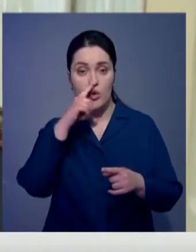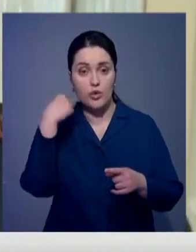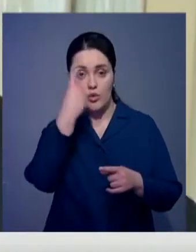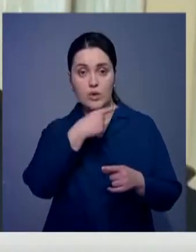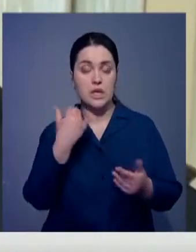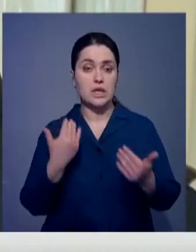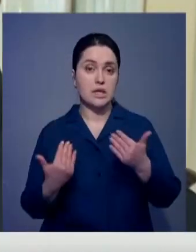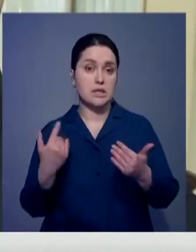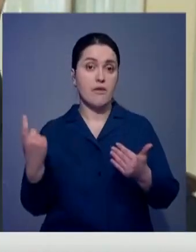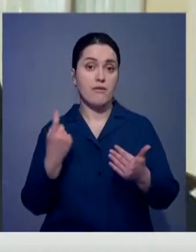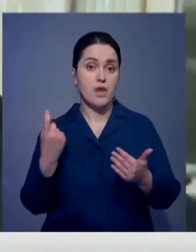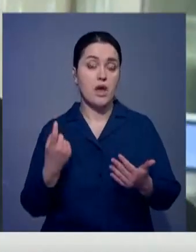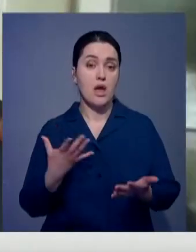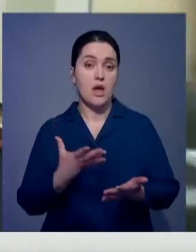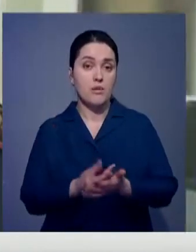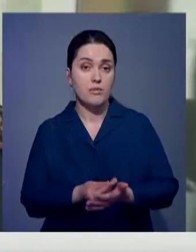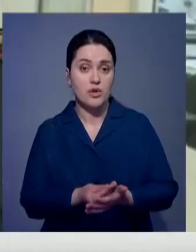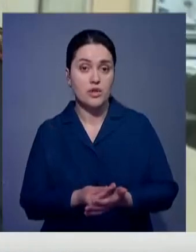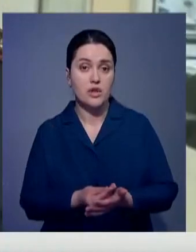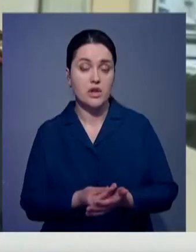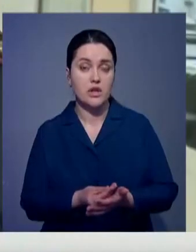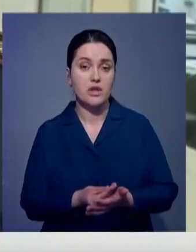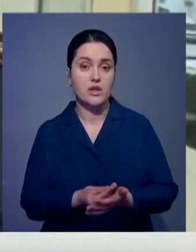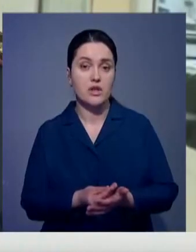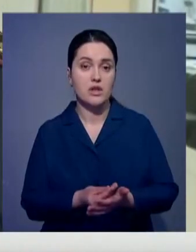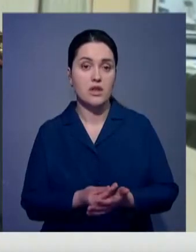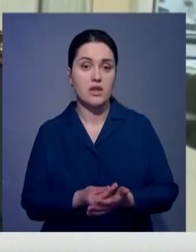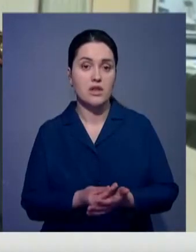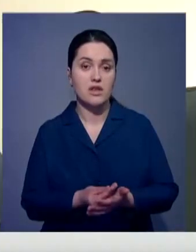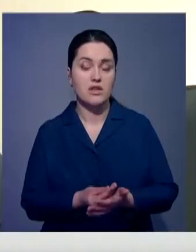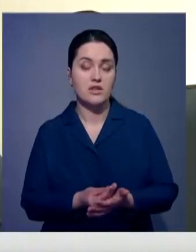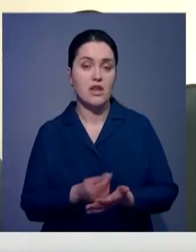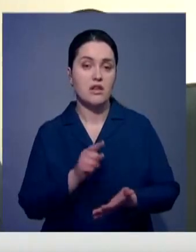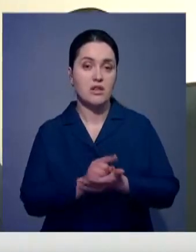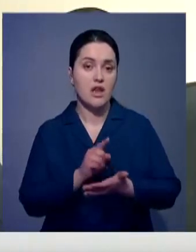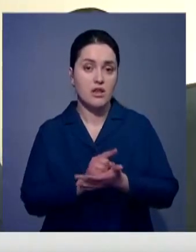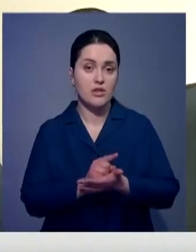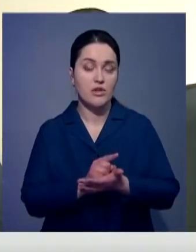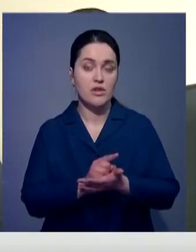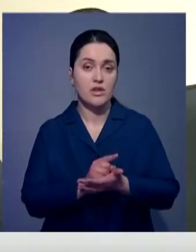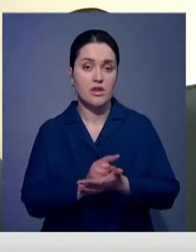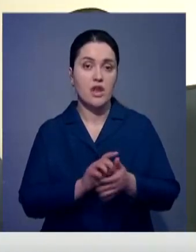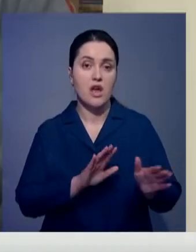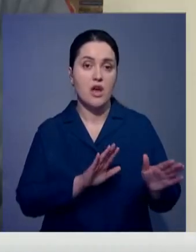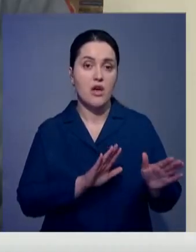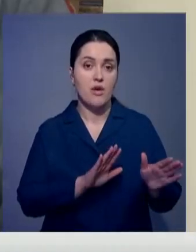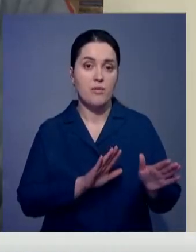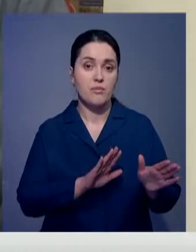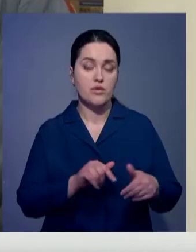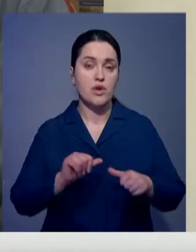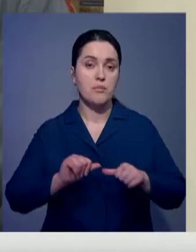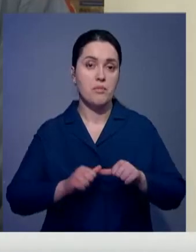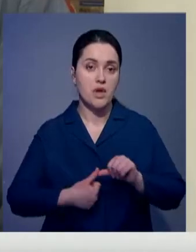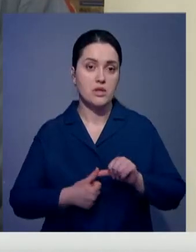вот владелец оплачивает утилизационный сбор, он должен соответствовать требованиям техрегламента. И после этого ставится на постоянный